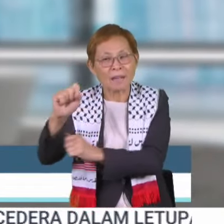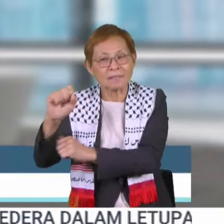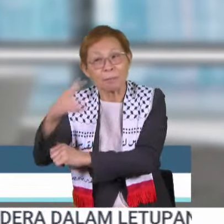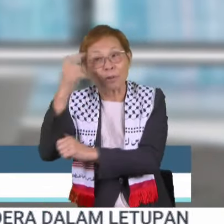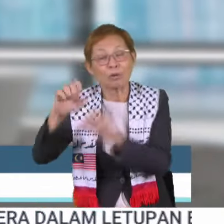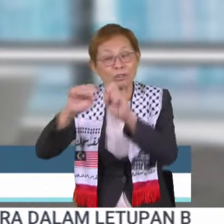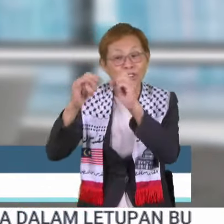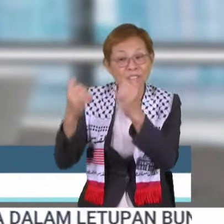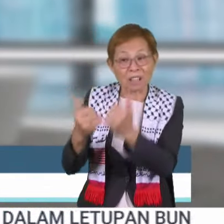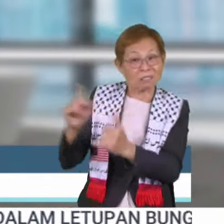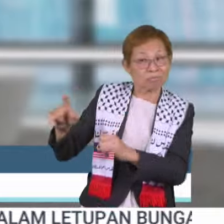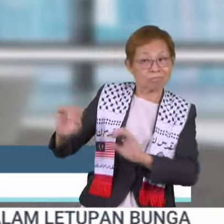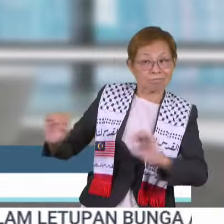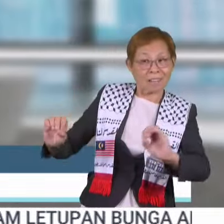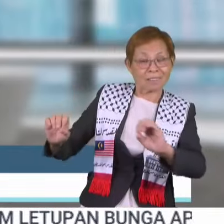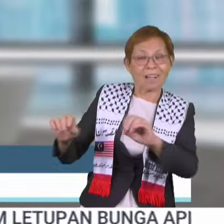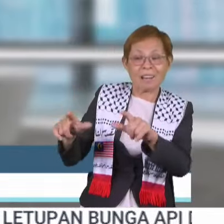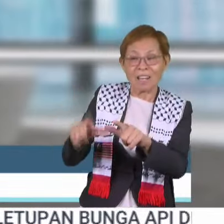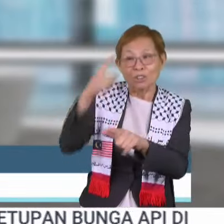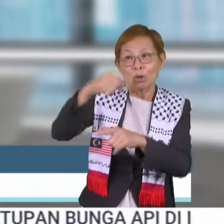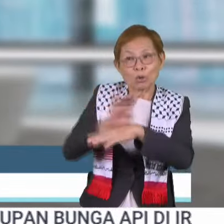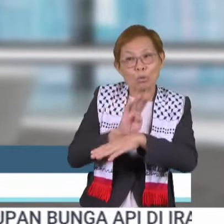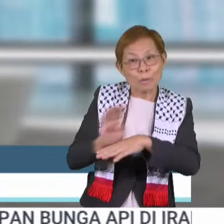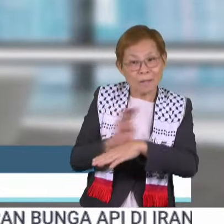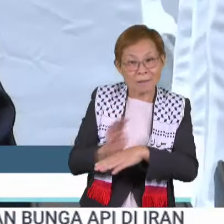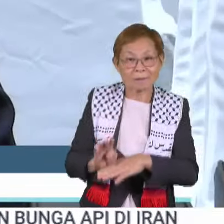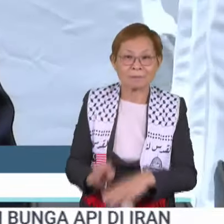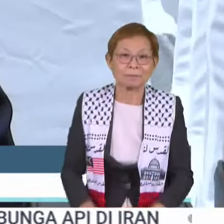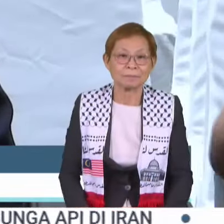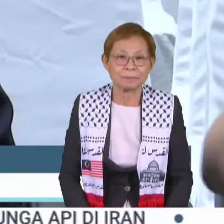Syarikat itu tiada lesen untuk Berniaga